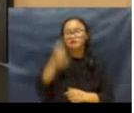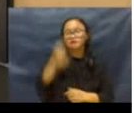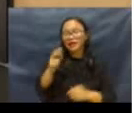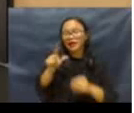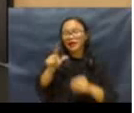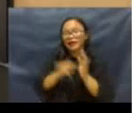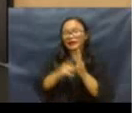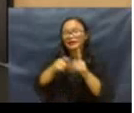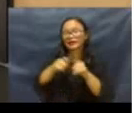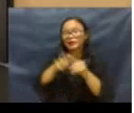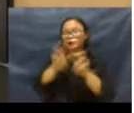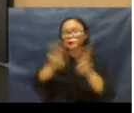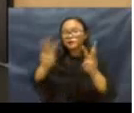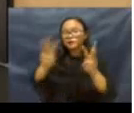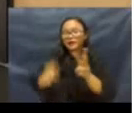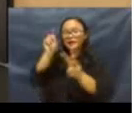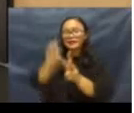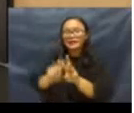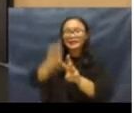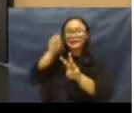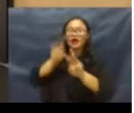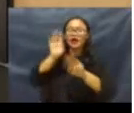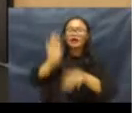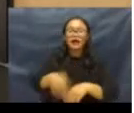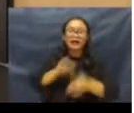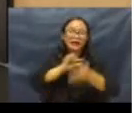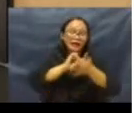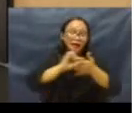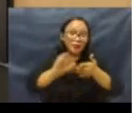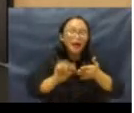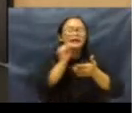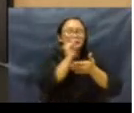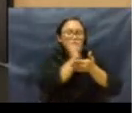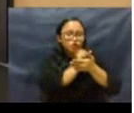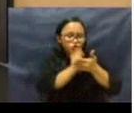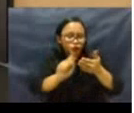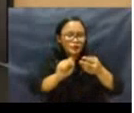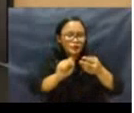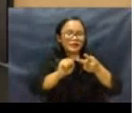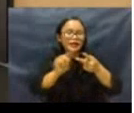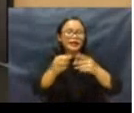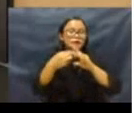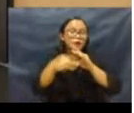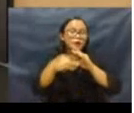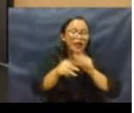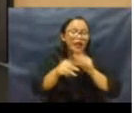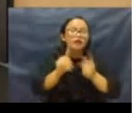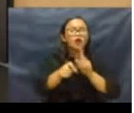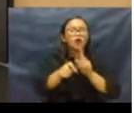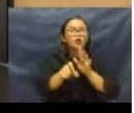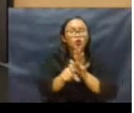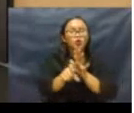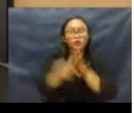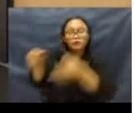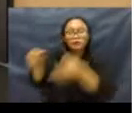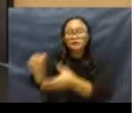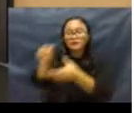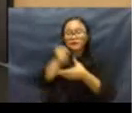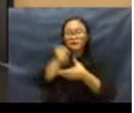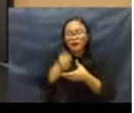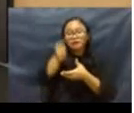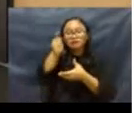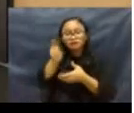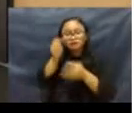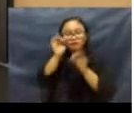klik, kemudian isi dulu nama, kemudian email, sehingga nanti kalau Bapak dan Ibu menjawabnya dengan benar dan tepat,